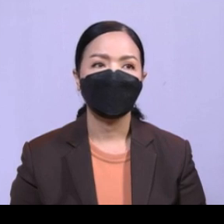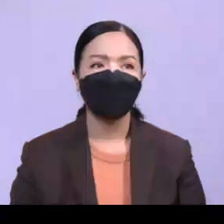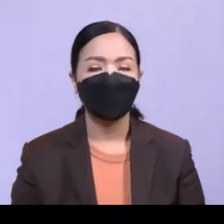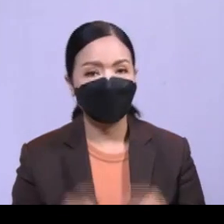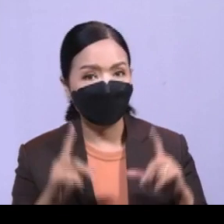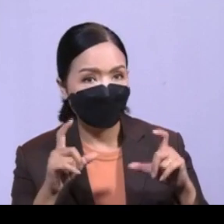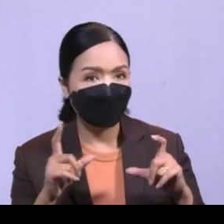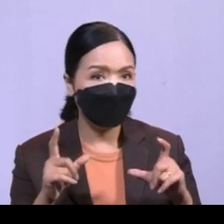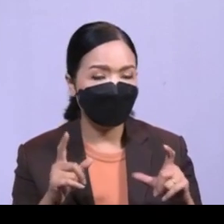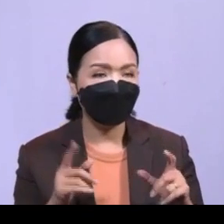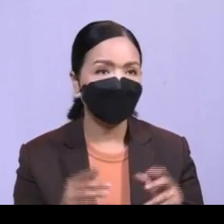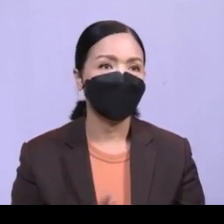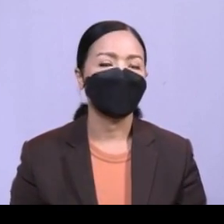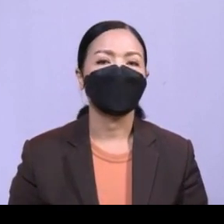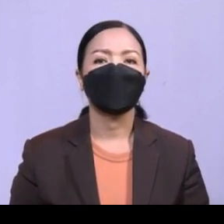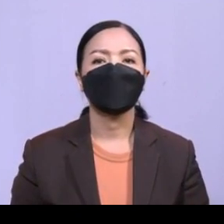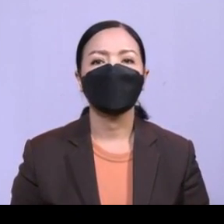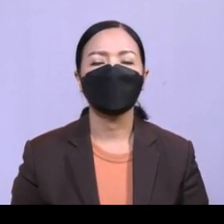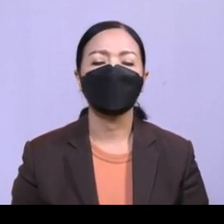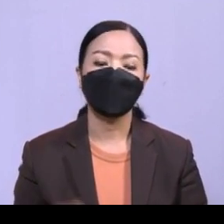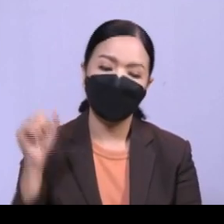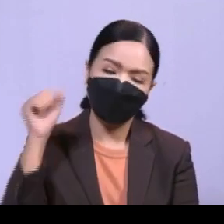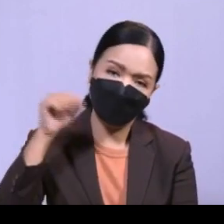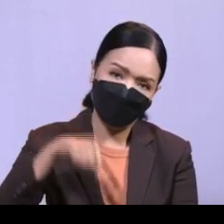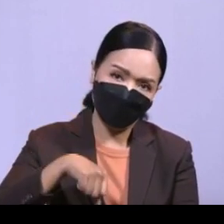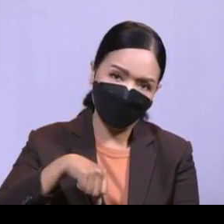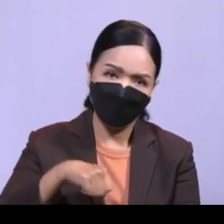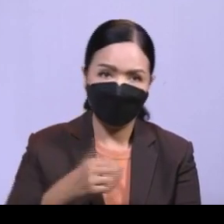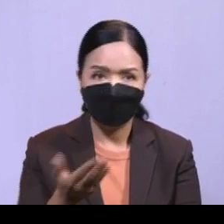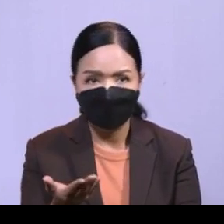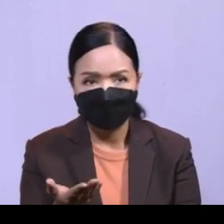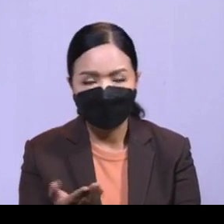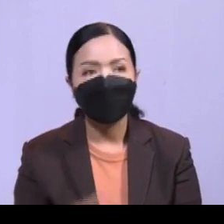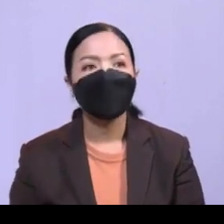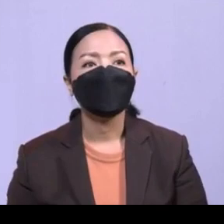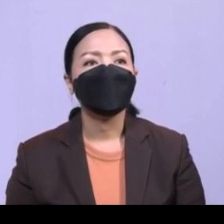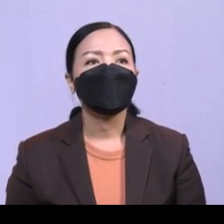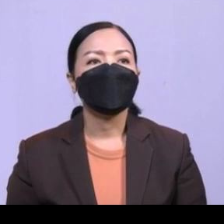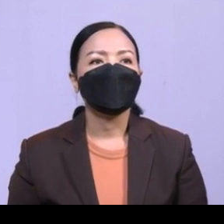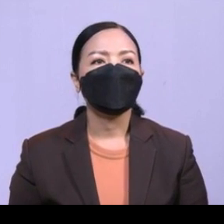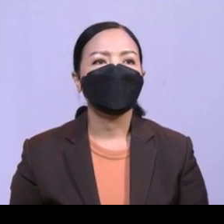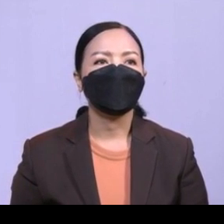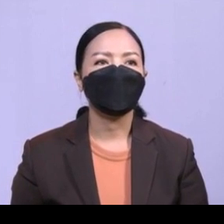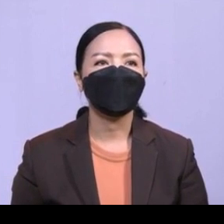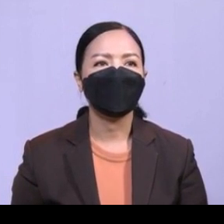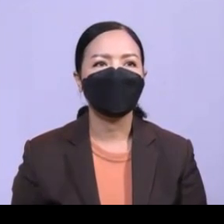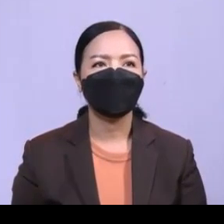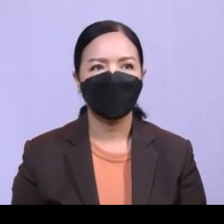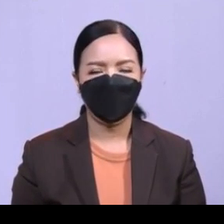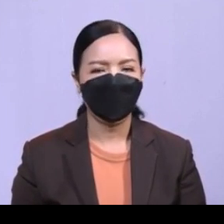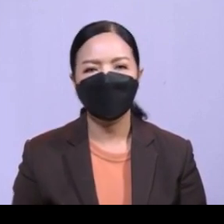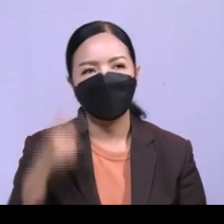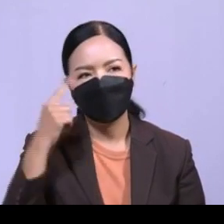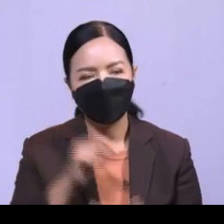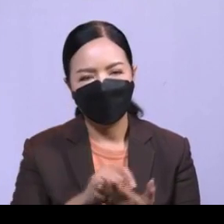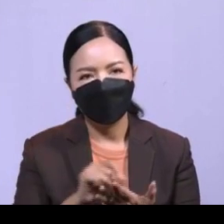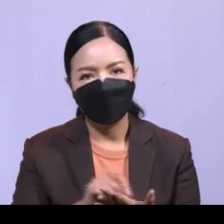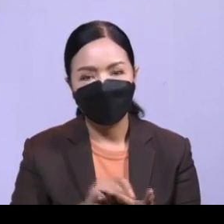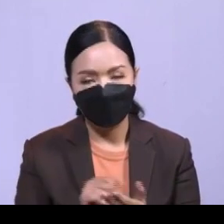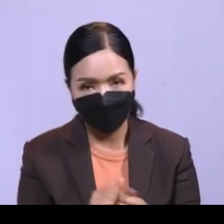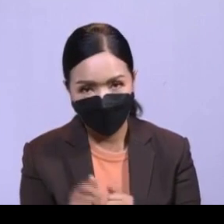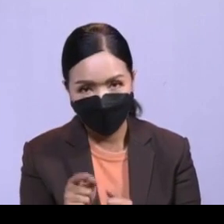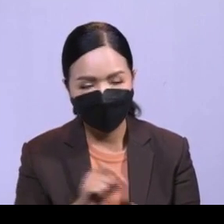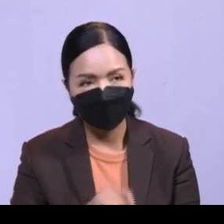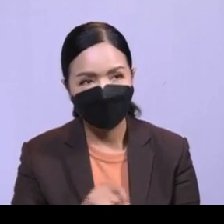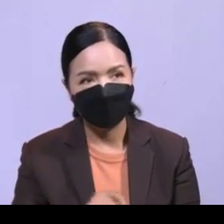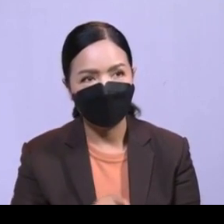าพก็น่าจะเป็นไปได้ว่าเป็นจังหวะที่ท่านก้มอ่านหรือเปล่าคุณจามอน จดก่อนจดก่อนไม่รู้ละจดก่อนนะฮะเมื่อกี้ใครจดทันไม่ทัน